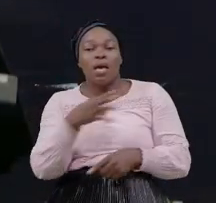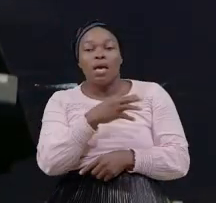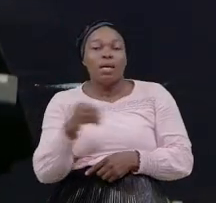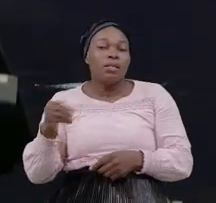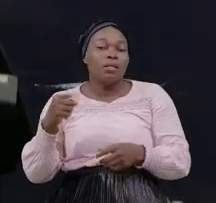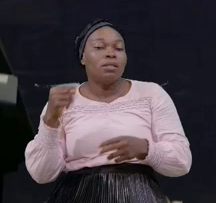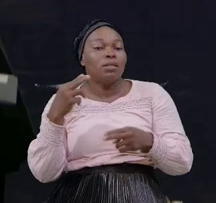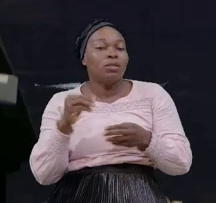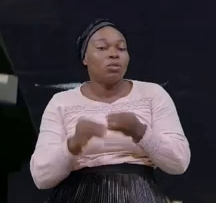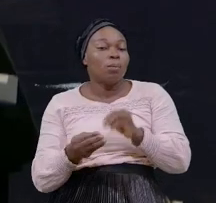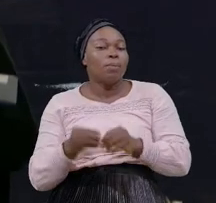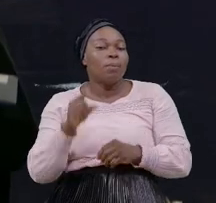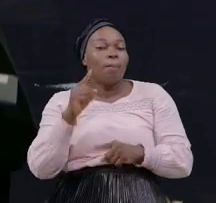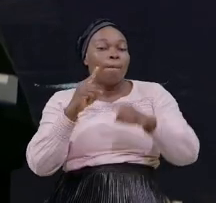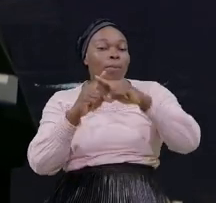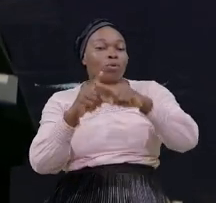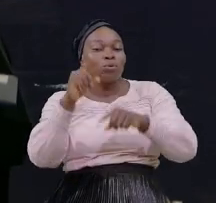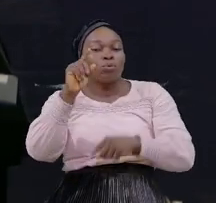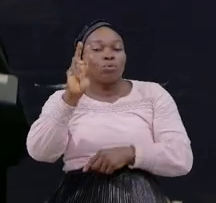plus 234